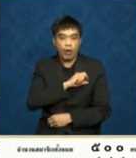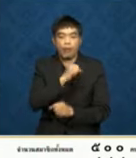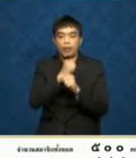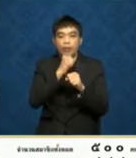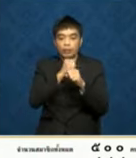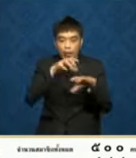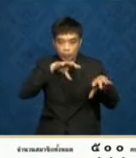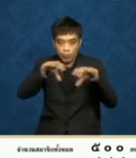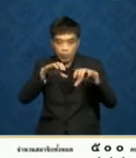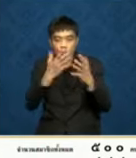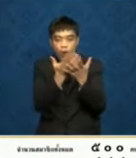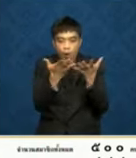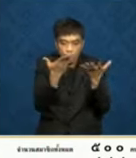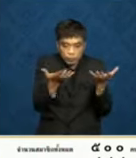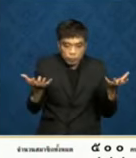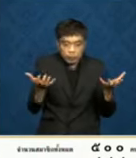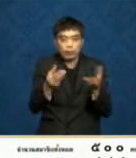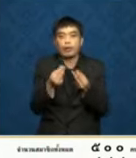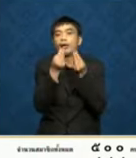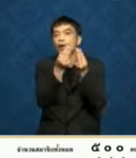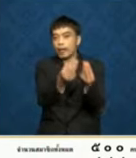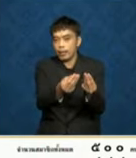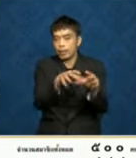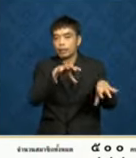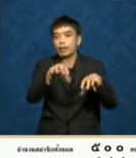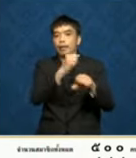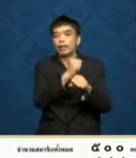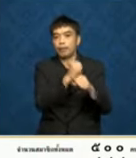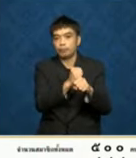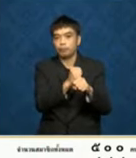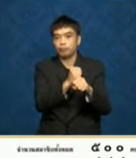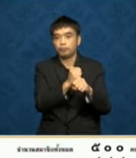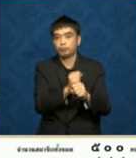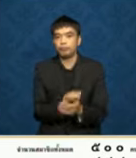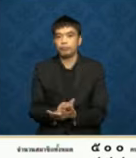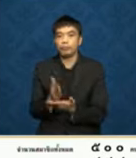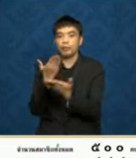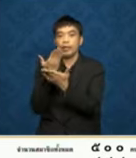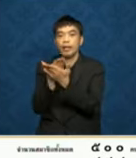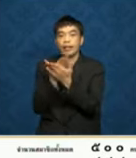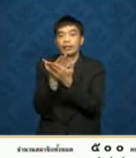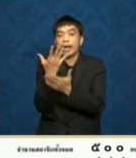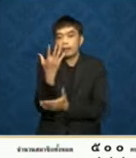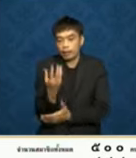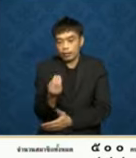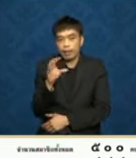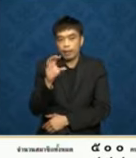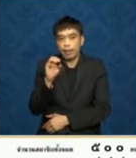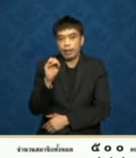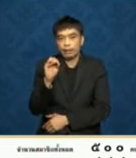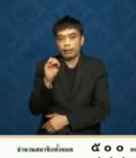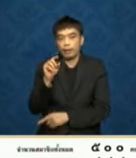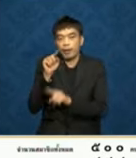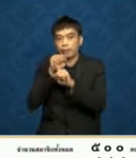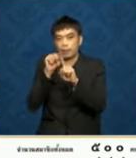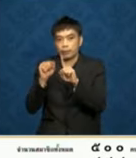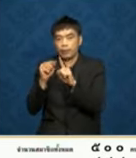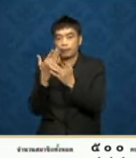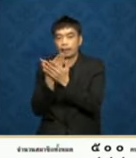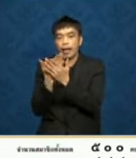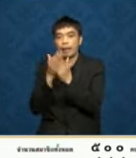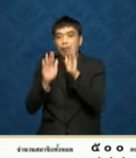ตอบรบปัหาของพี่น้ประชาชนได้อยางดีมากขึ้นแล้วก็งบกำเนนการที่เหลืออีก 50% htlคร ล้านบาท